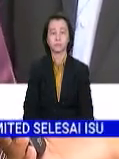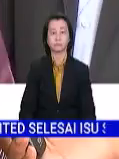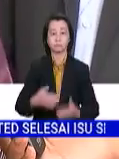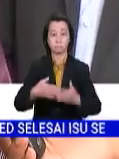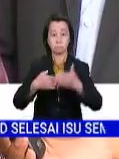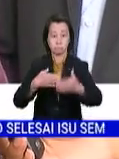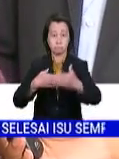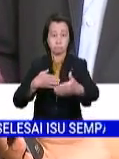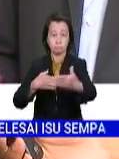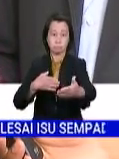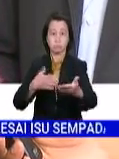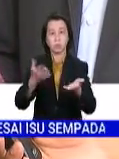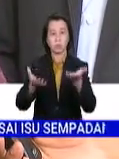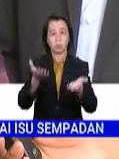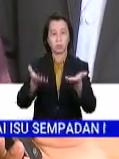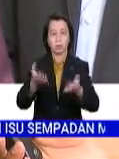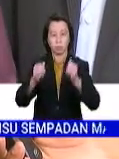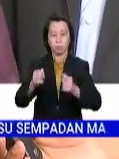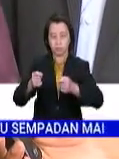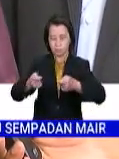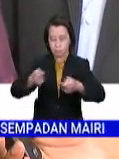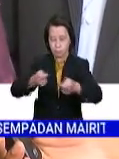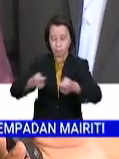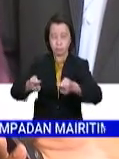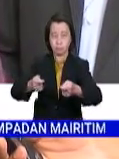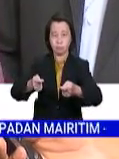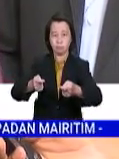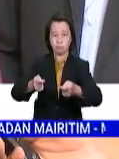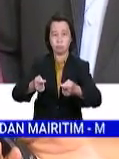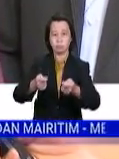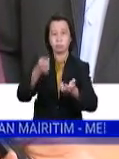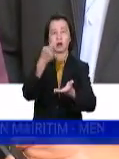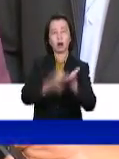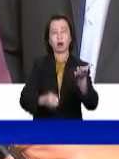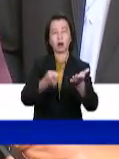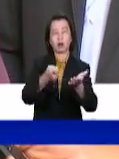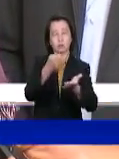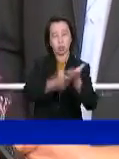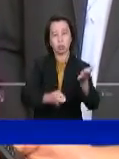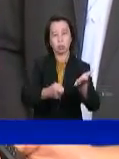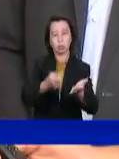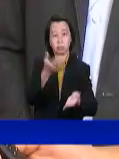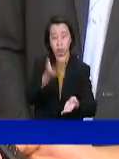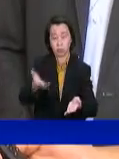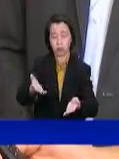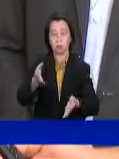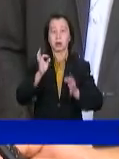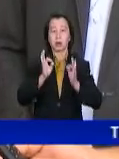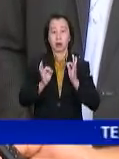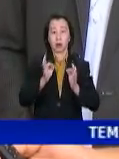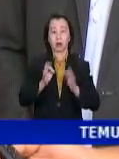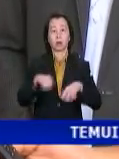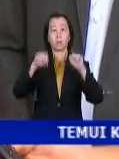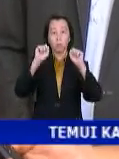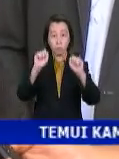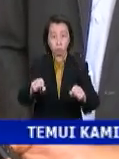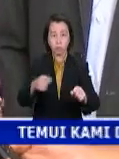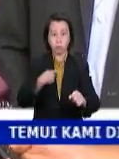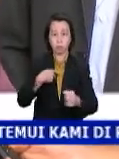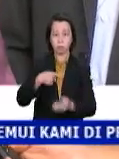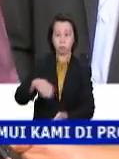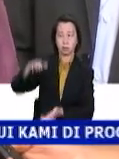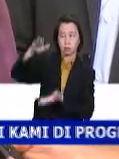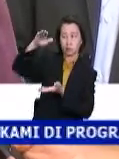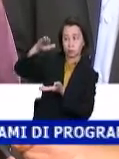langkah-langkah yang mungkin dapat mengawal keadaan ini dan kalau boleh kita